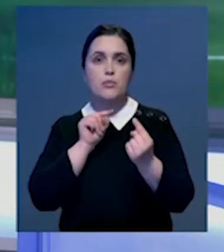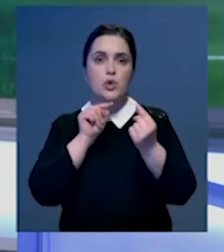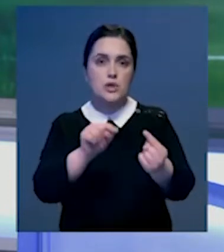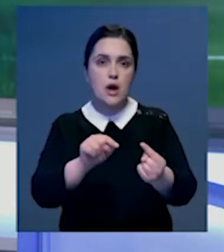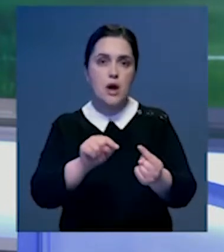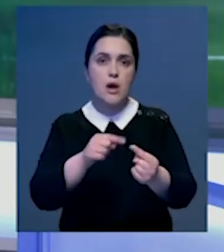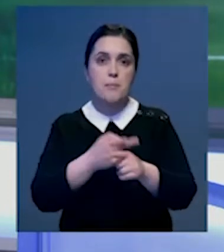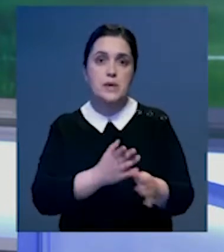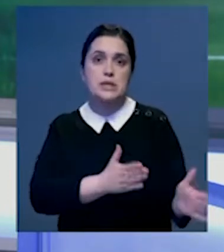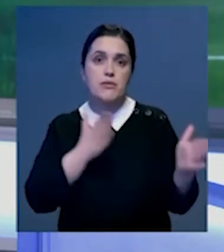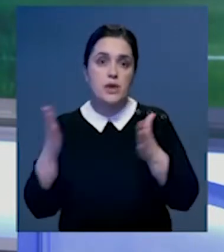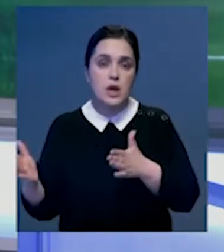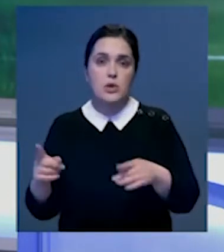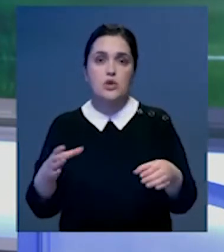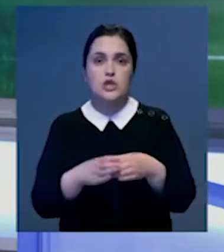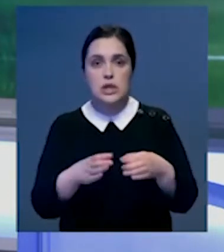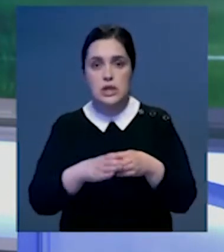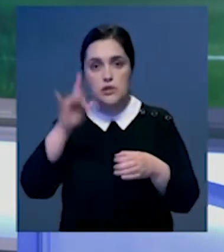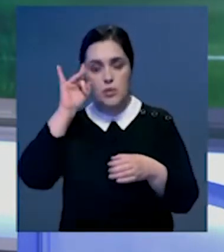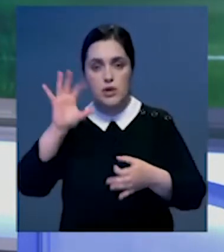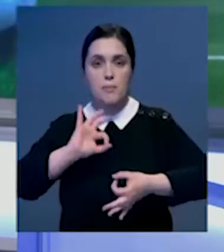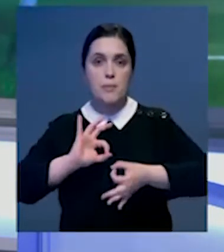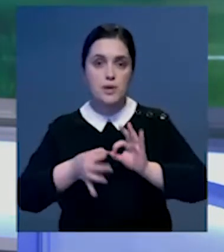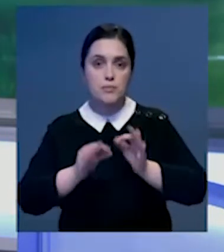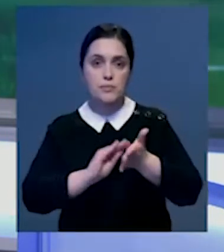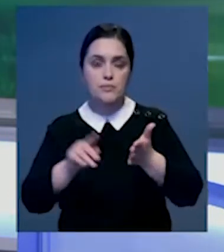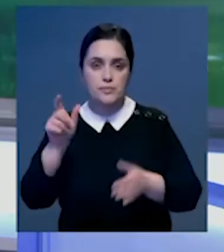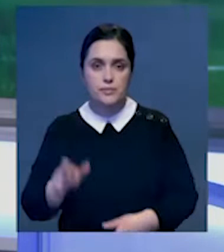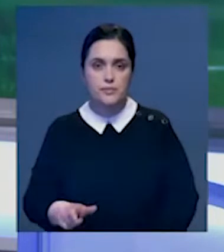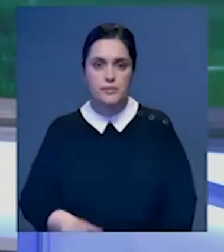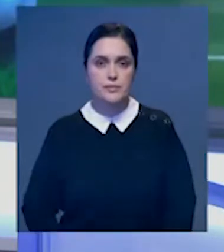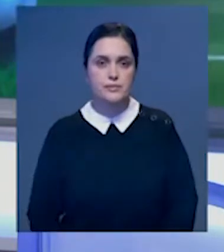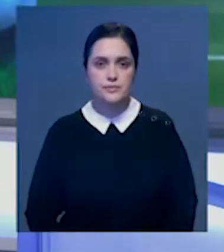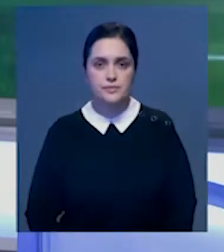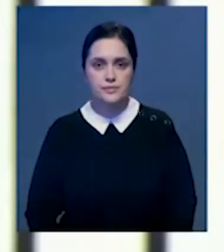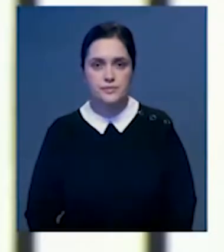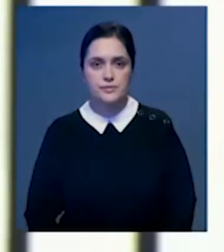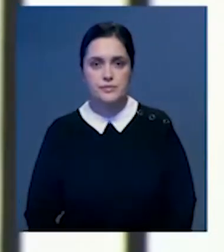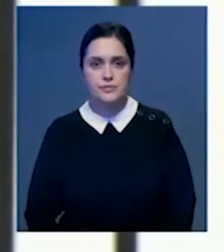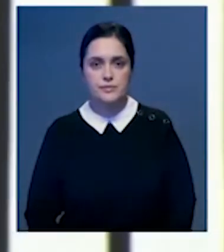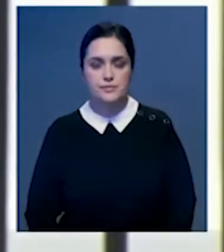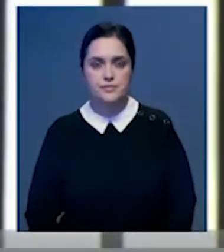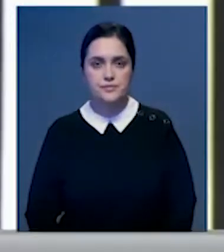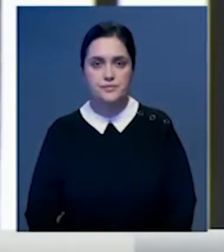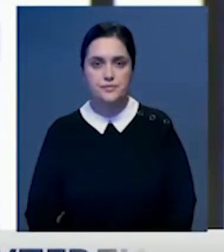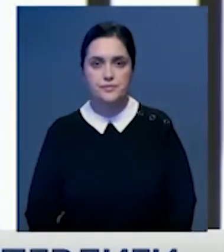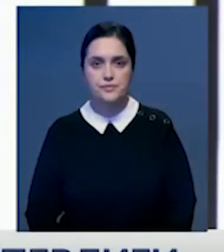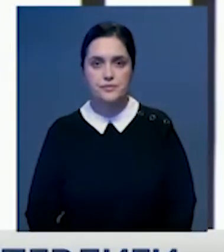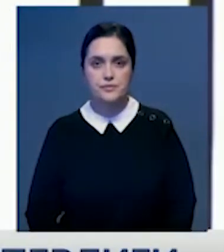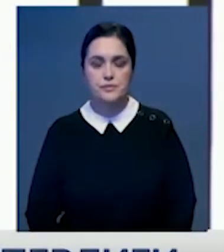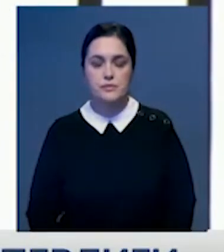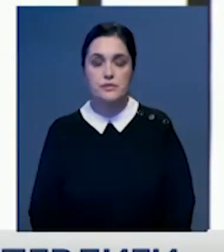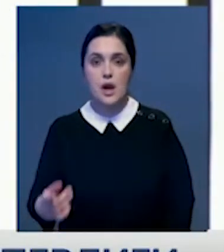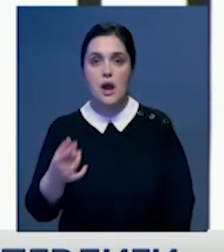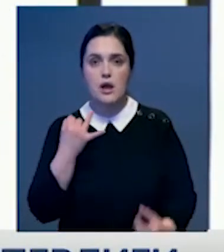против под угрозой срыва оказалась даже лиды чемпионов подробности у биржана вали его разговоры о